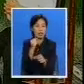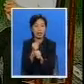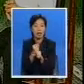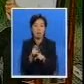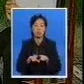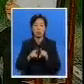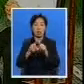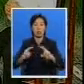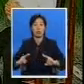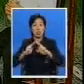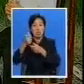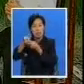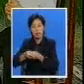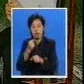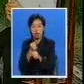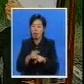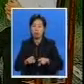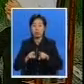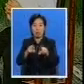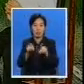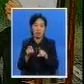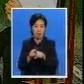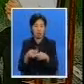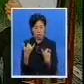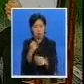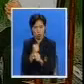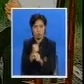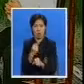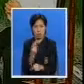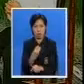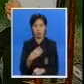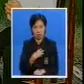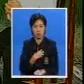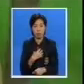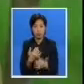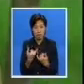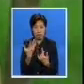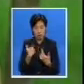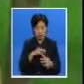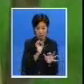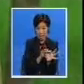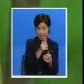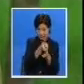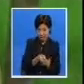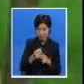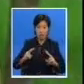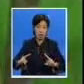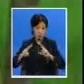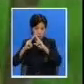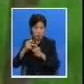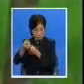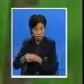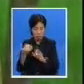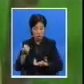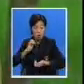ำทุกขั้นตอนให้เร็วที่สุดซึ่งขณะนี้ในพื้นที่นะครับทางธกส.ร่วมกับกระทรวงเกษตรหรือกรมส่งเสริมการเกษตรเนี่ยลงไป